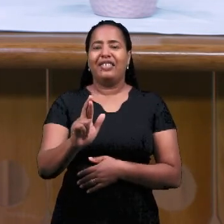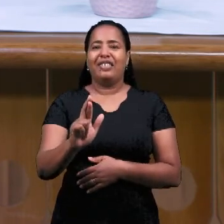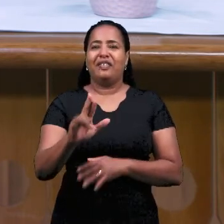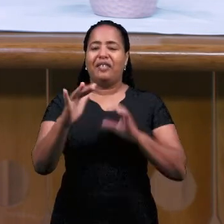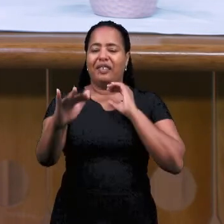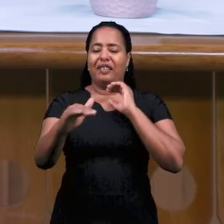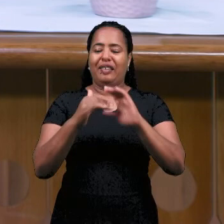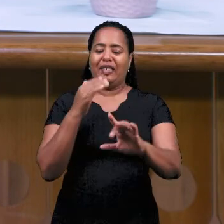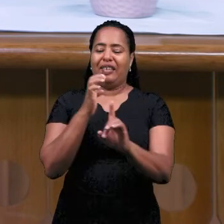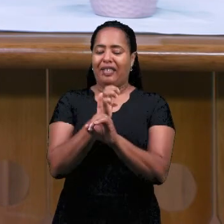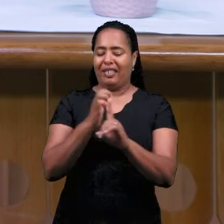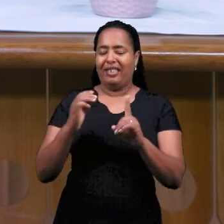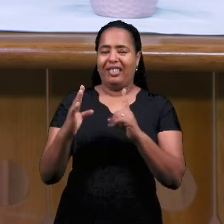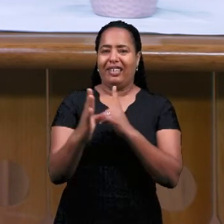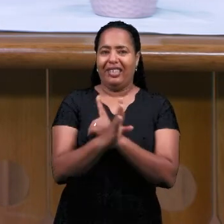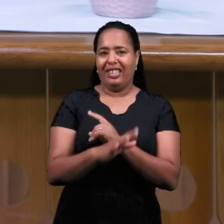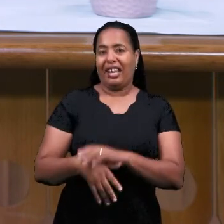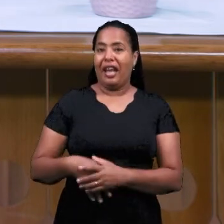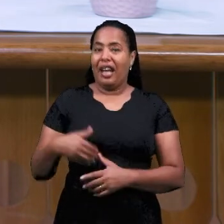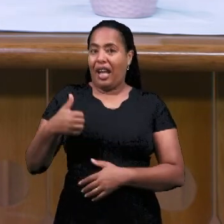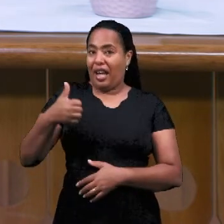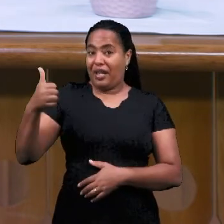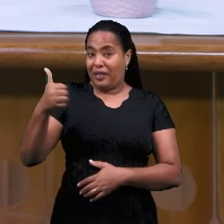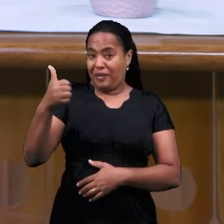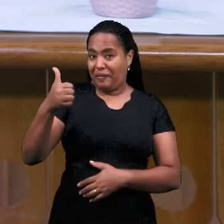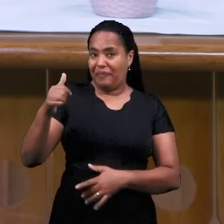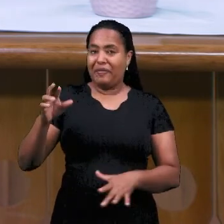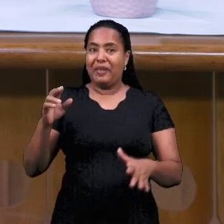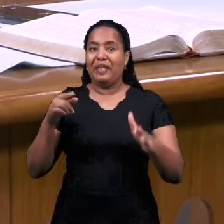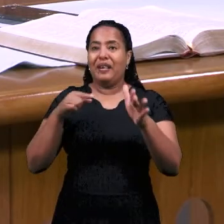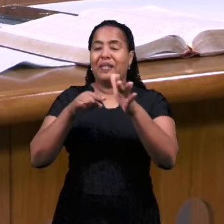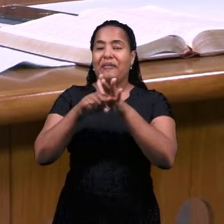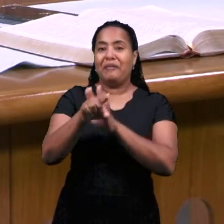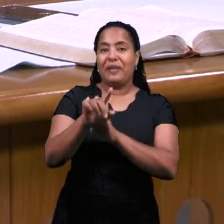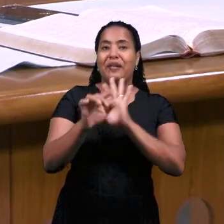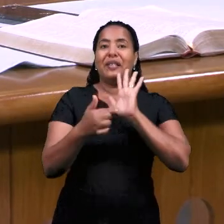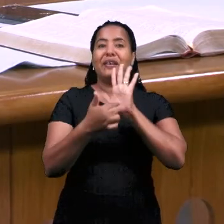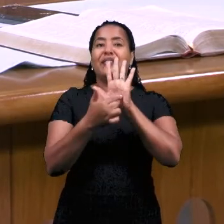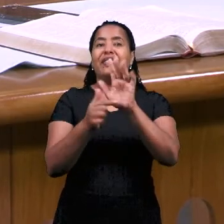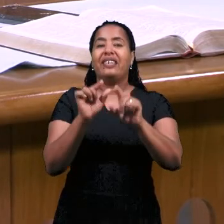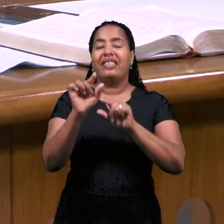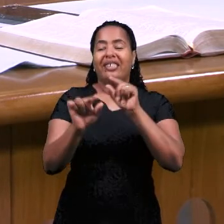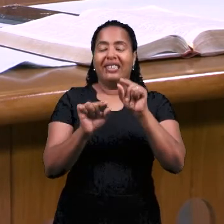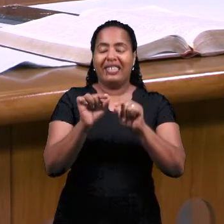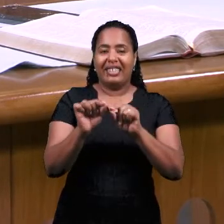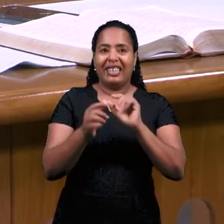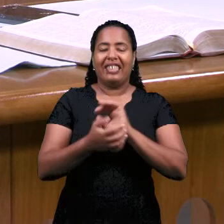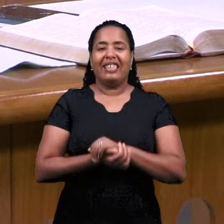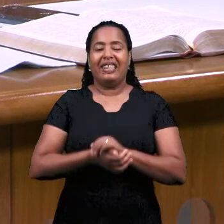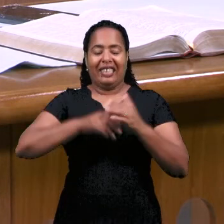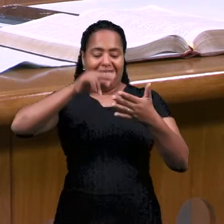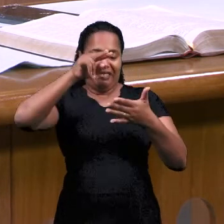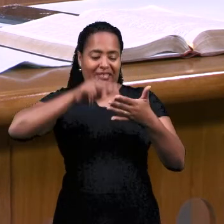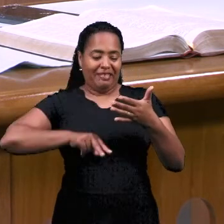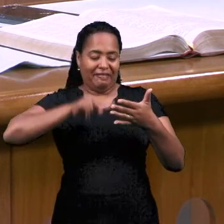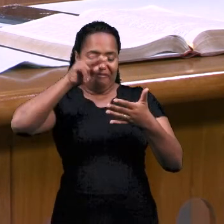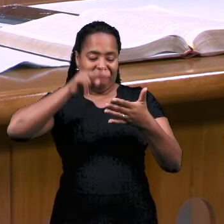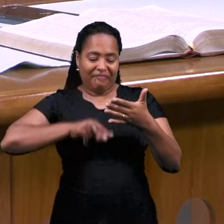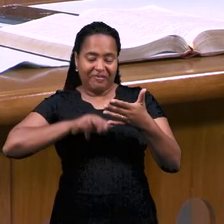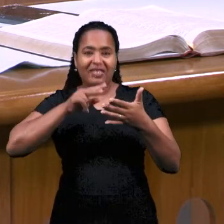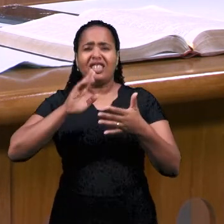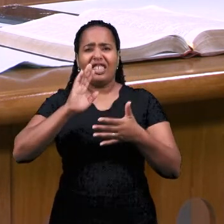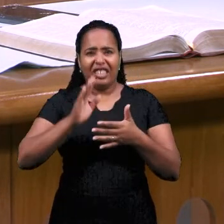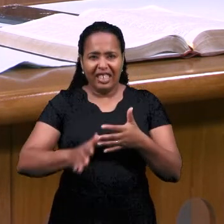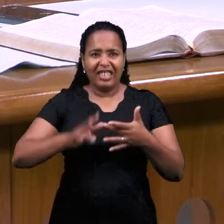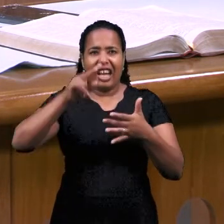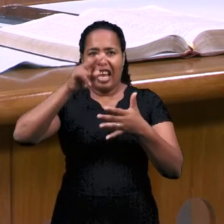l'école biblique dominicale. Et dans la première question, elle dit, la première question, nous allons lire ici aux frères et sœurs. Nous